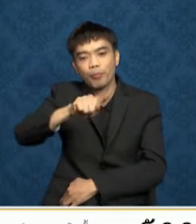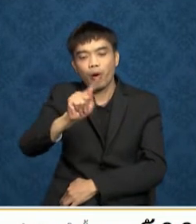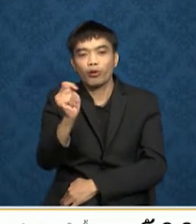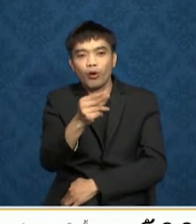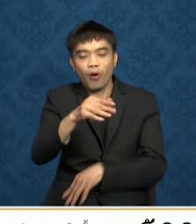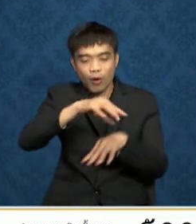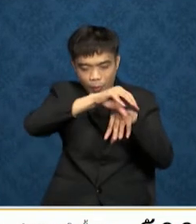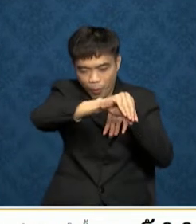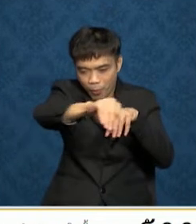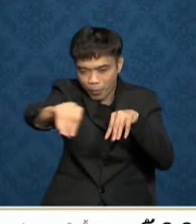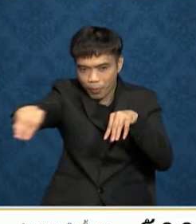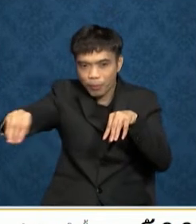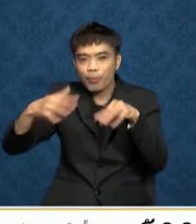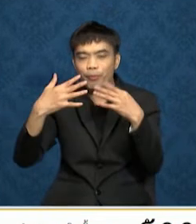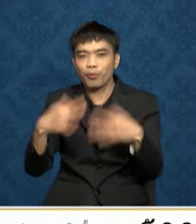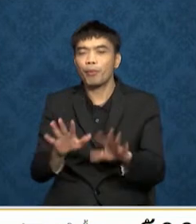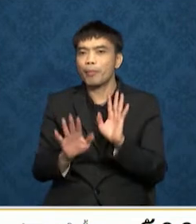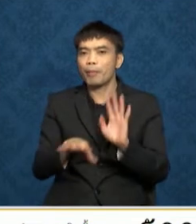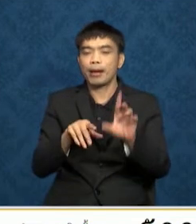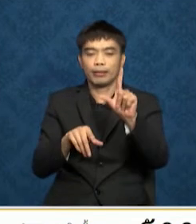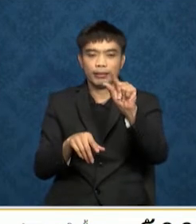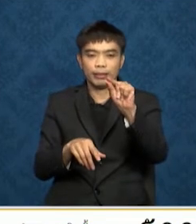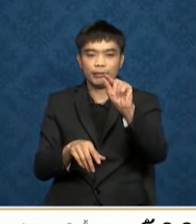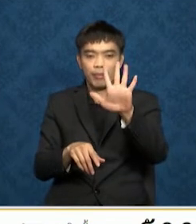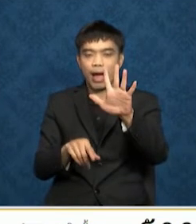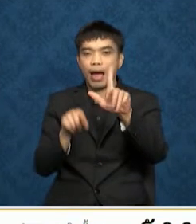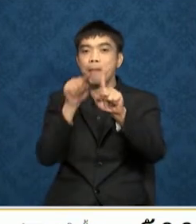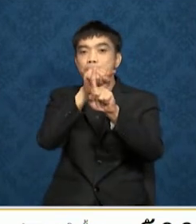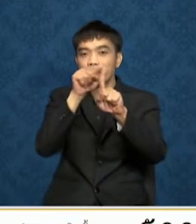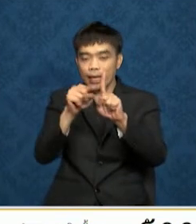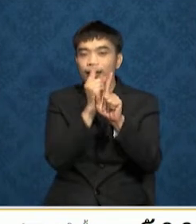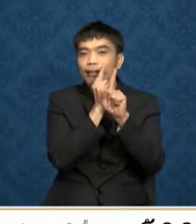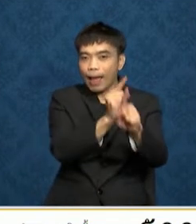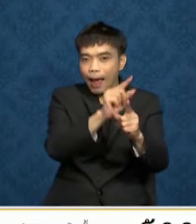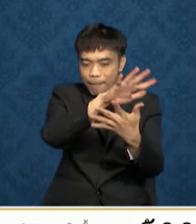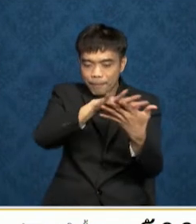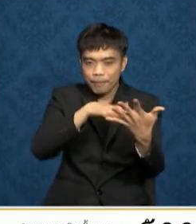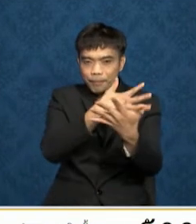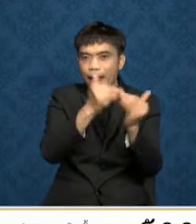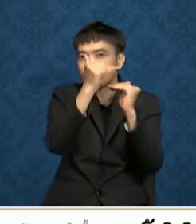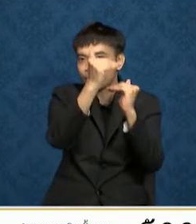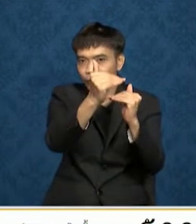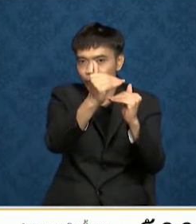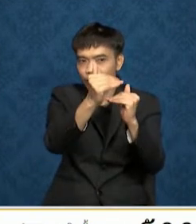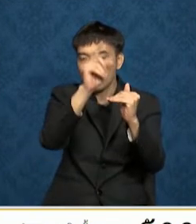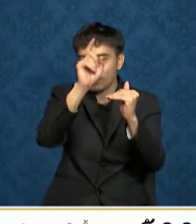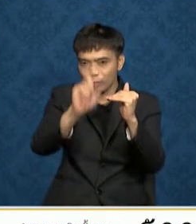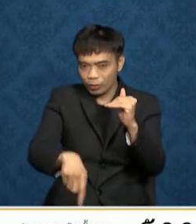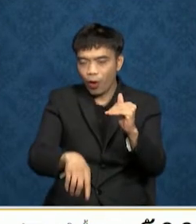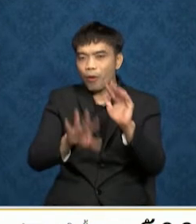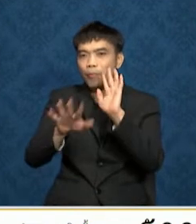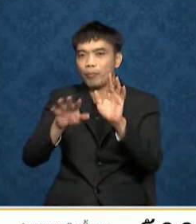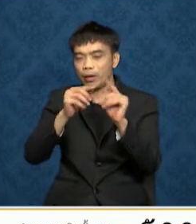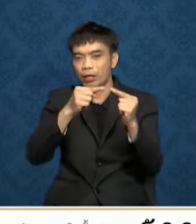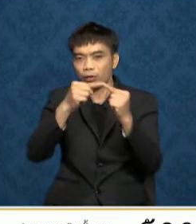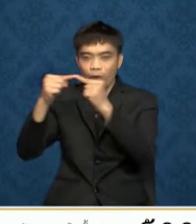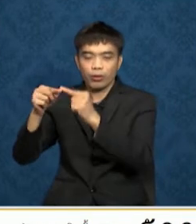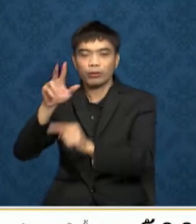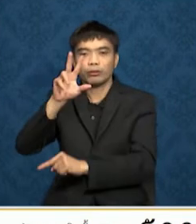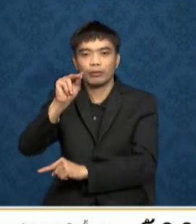ต้องจัดสรรไม่ต่ำกว่า25%และควรจะจัดสรรไปถึง 35%ท่าน